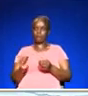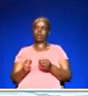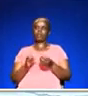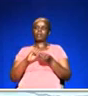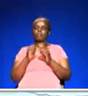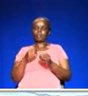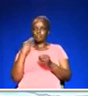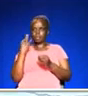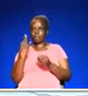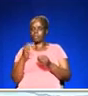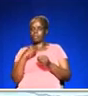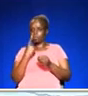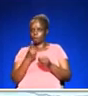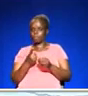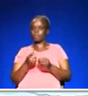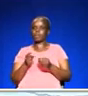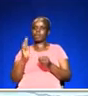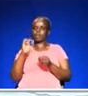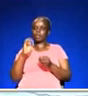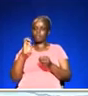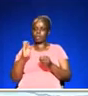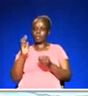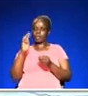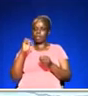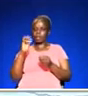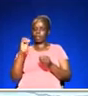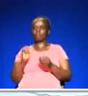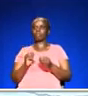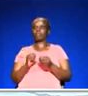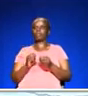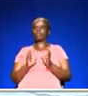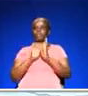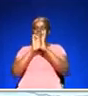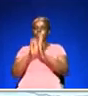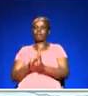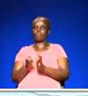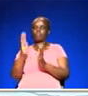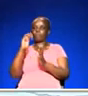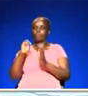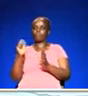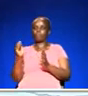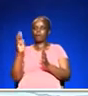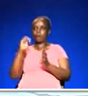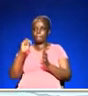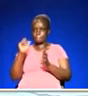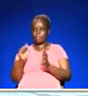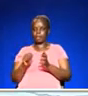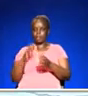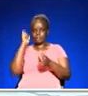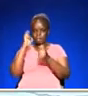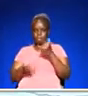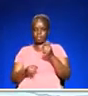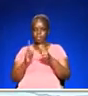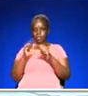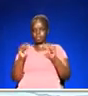tatu atakwambia neno, kwa mfano mama. Na cha mwisho atakwambia sentensi,